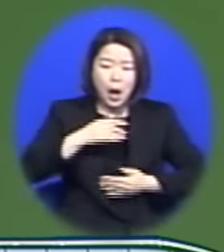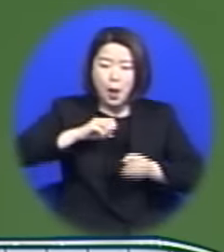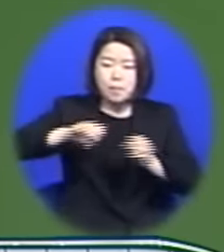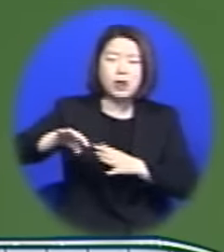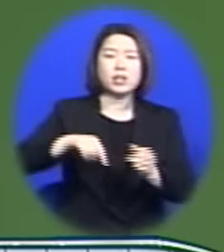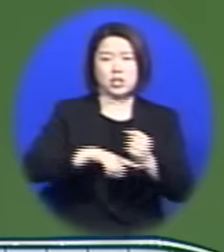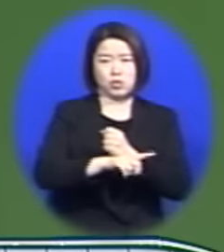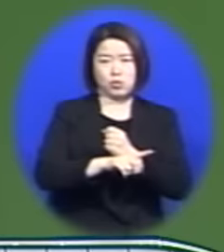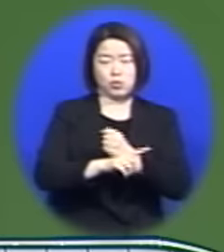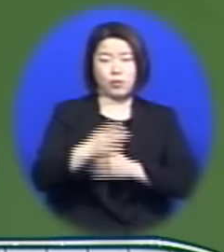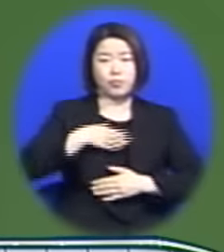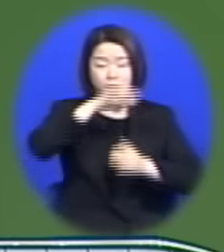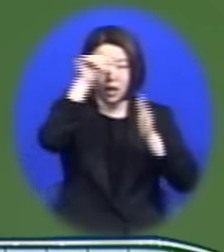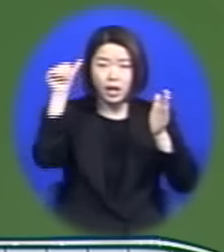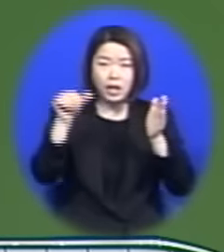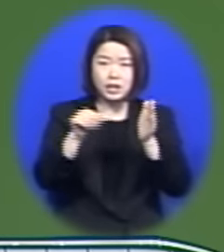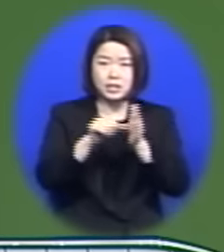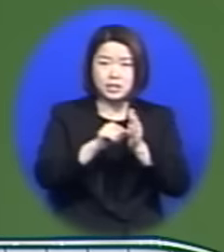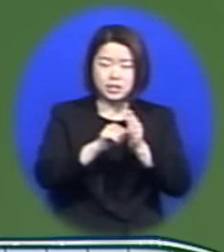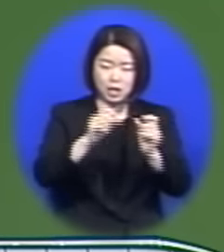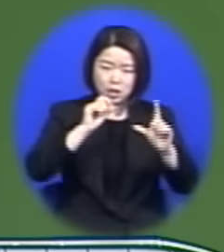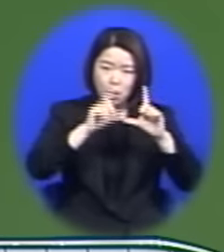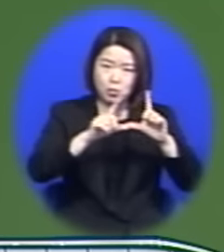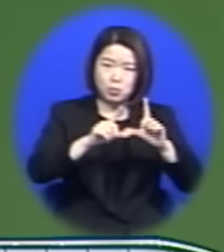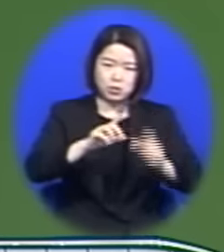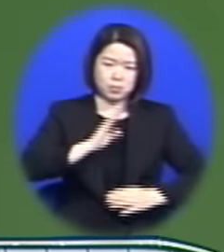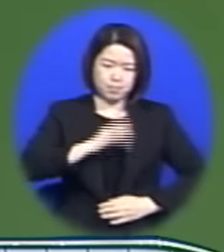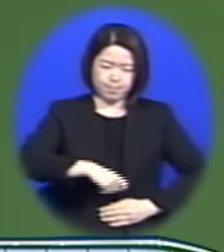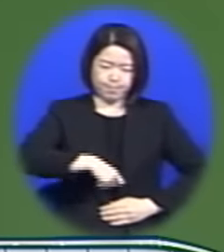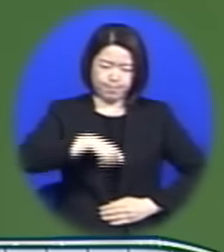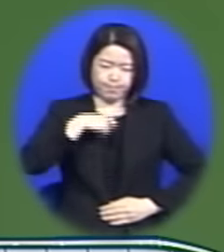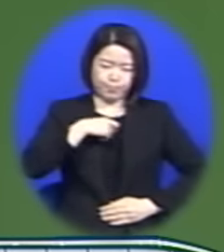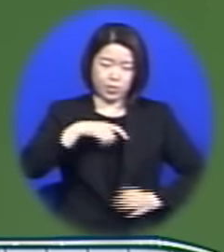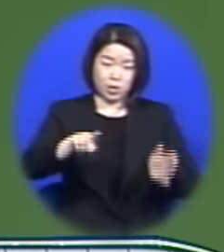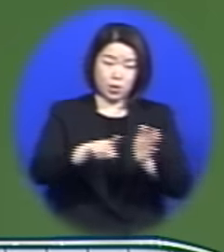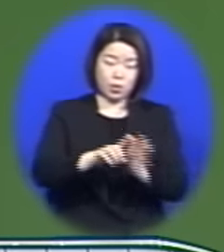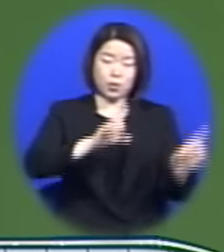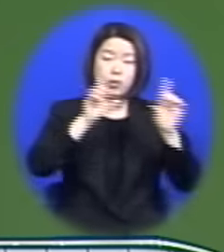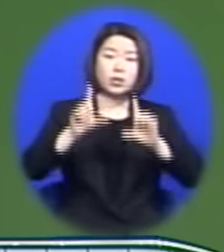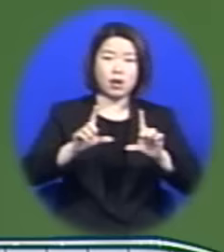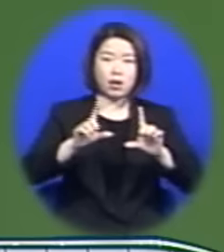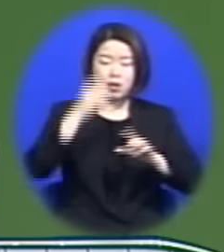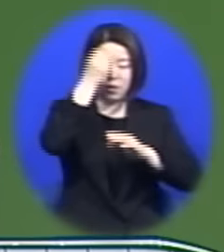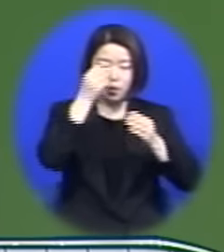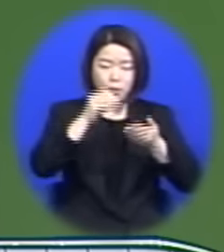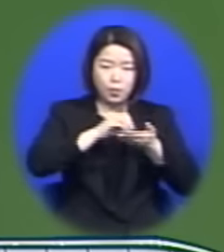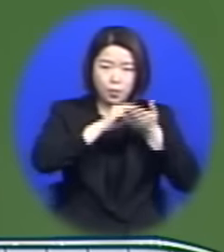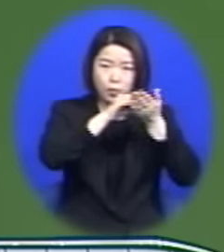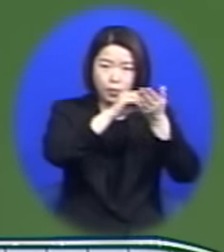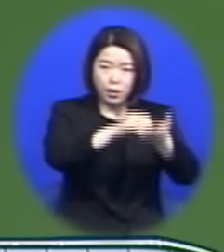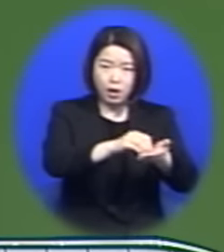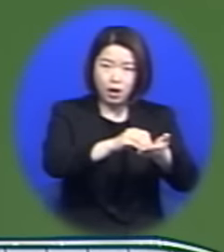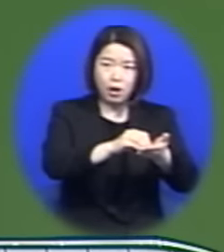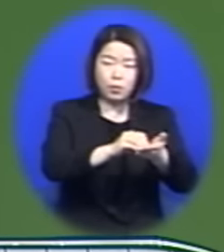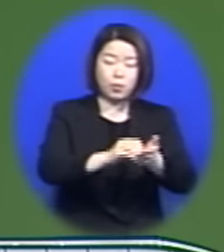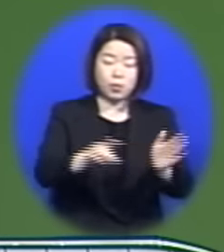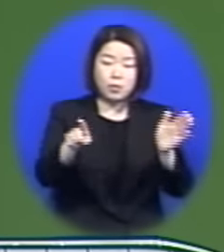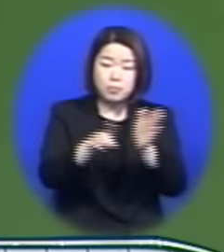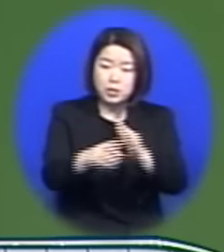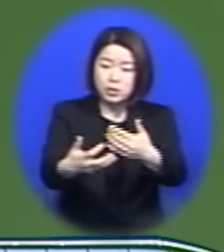인생의 대부분을 독실한 그리스도인으로 살았다 고등학교에 들어간 후 신앙 클럽에 들어가 거듭남을